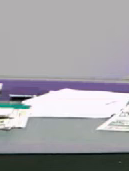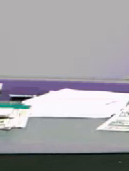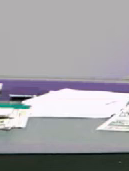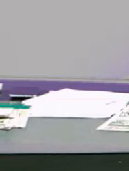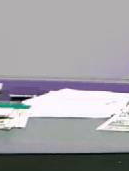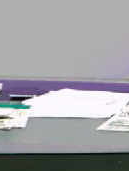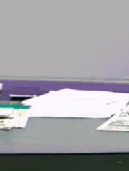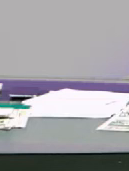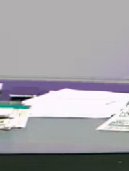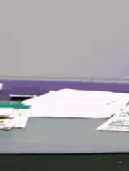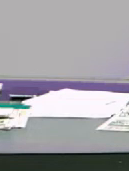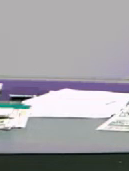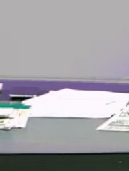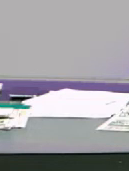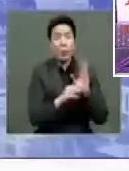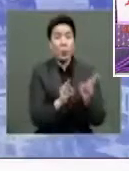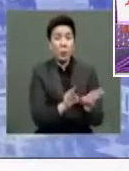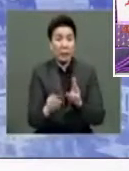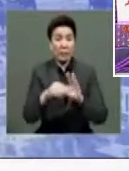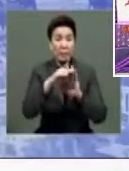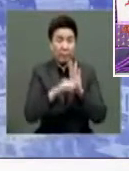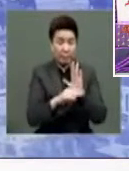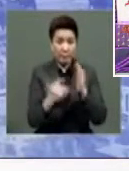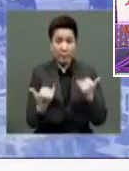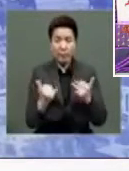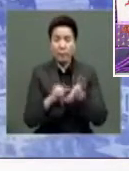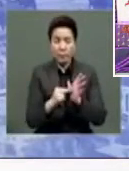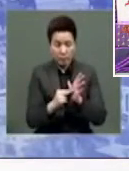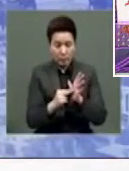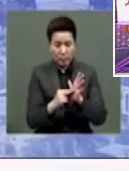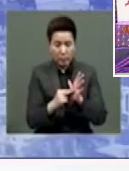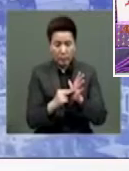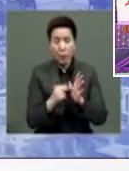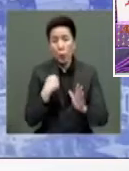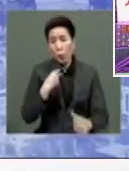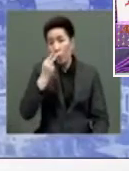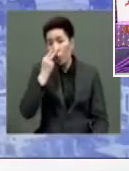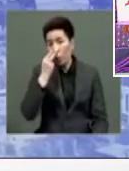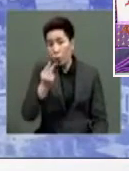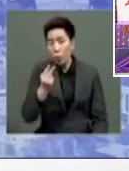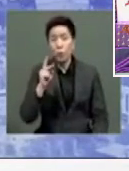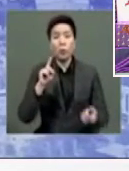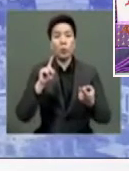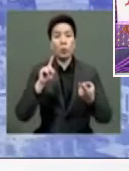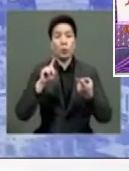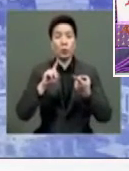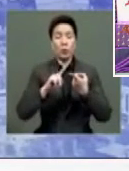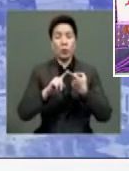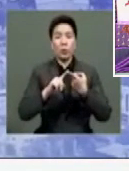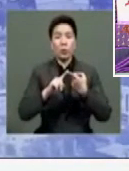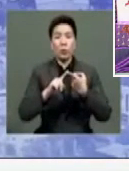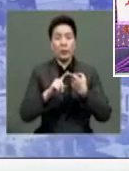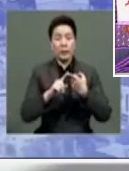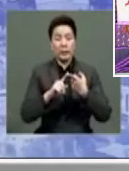ซึ่งก่อนที่จะมีการประกาศในราชกิจจานุเบกษาเนี่ยนะคะคุณหมอก็ได้มีการอธิบายในรายละเอียดของทั้ง